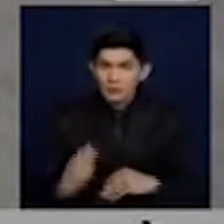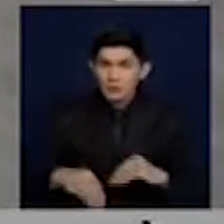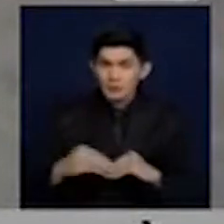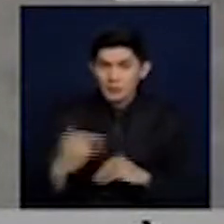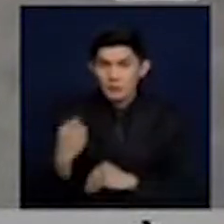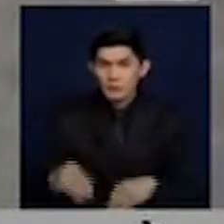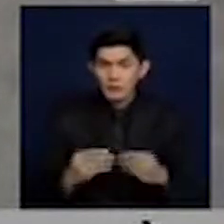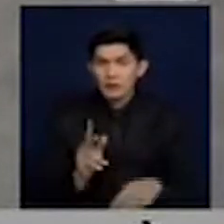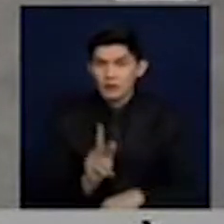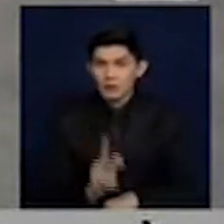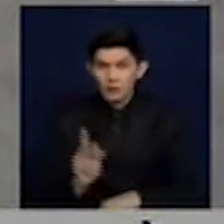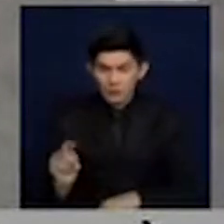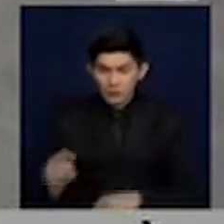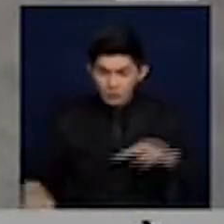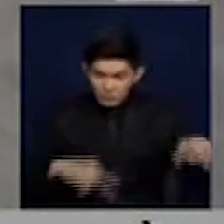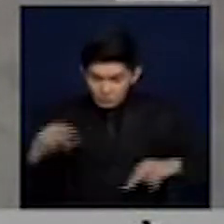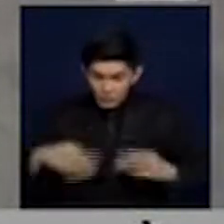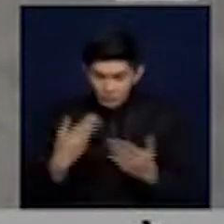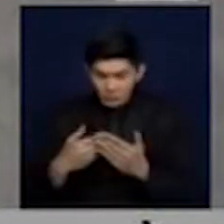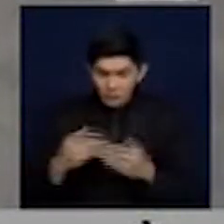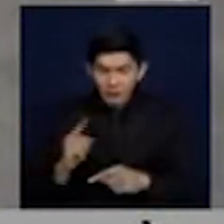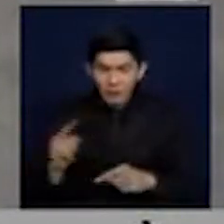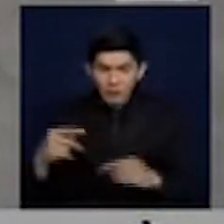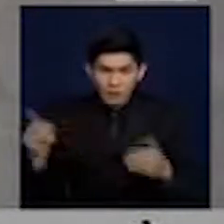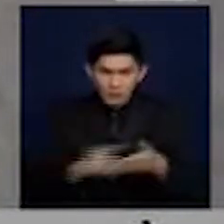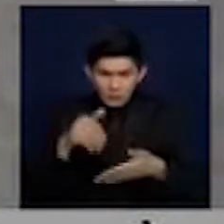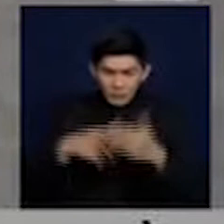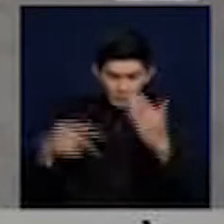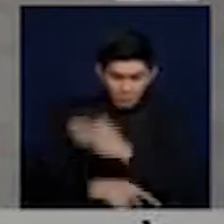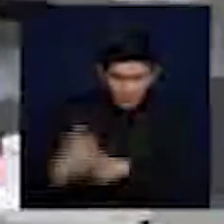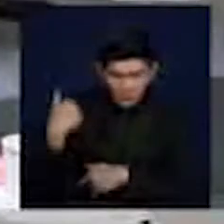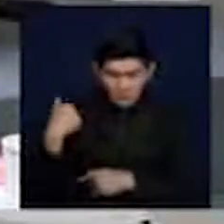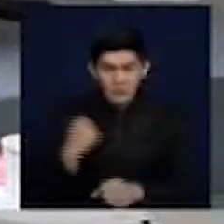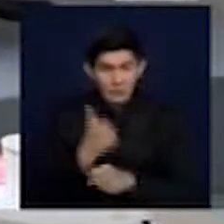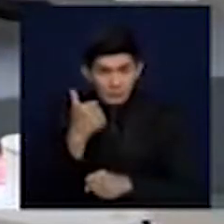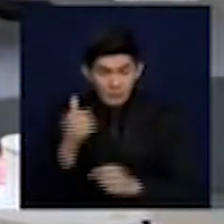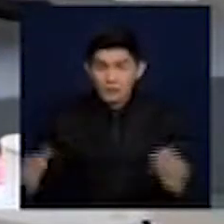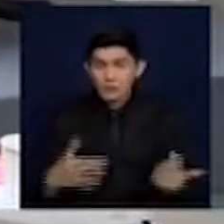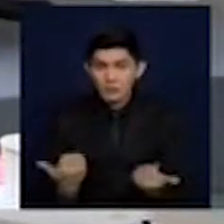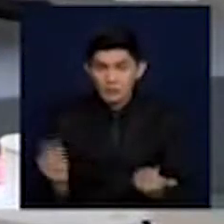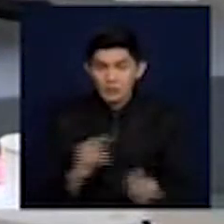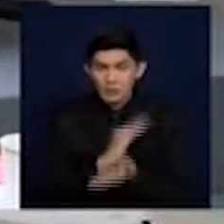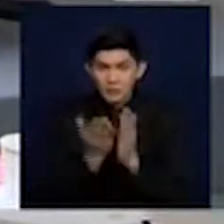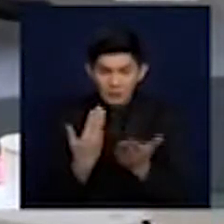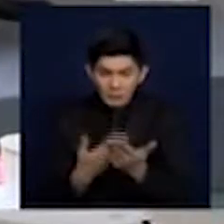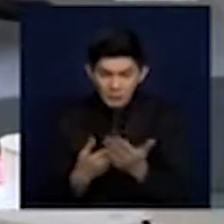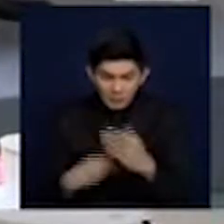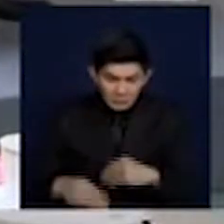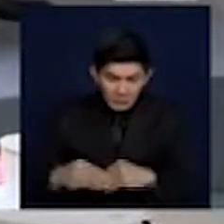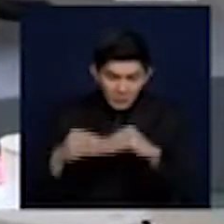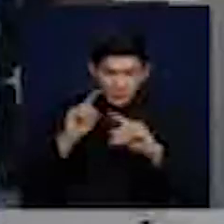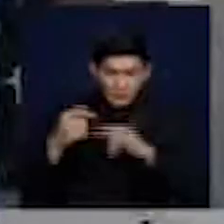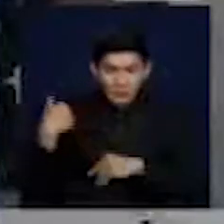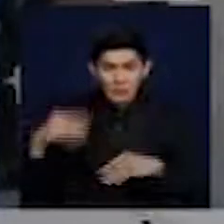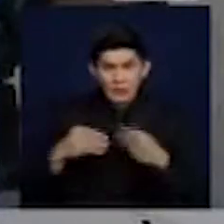กต.ตรวจสอบการทุจริตเลือกตั้งและทำงานเชิงรุกมากขึ้นขณะเดียวกันได้ปรับเพิ่มเงินพิเศษต่างๆเพื่อ